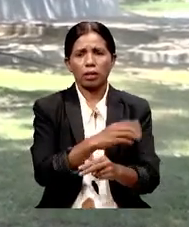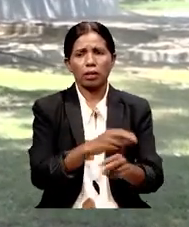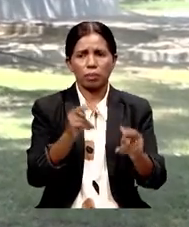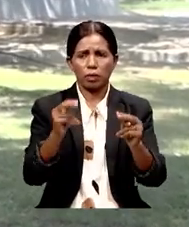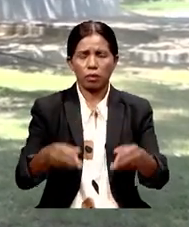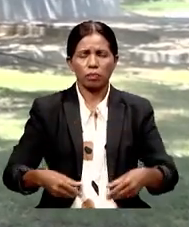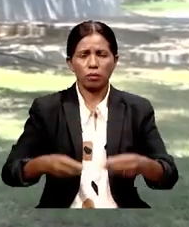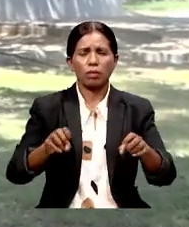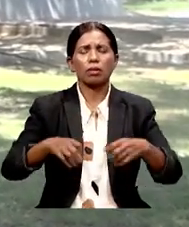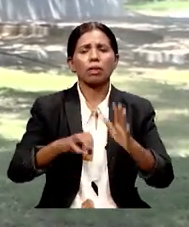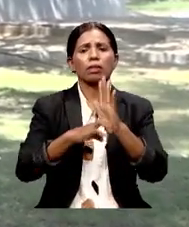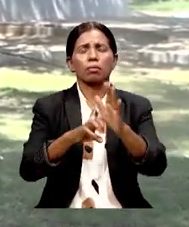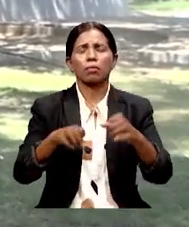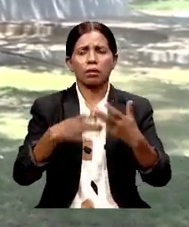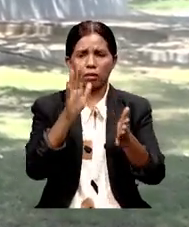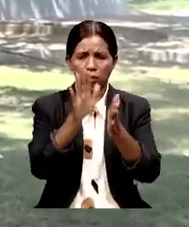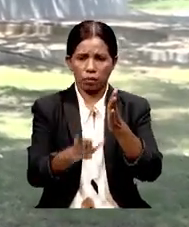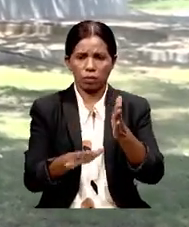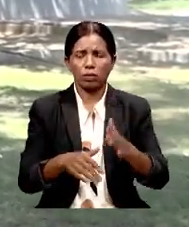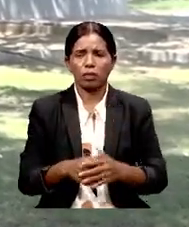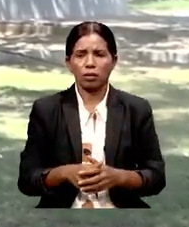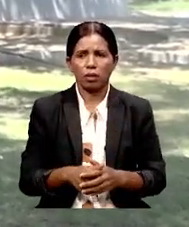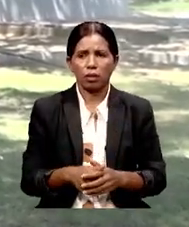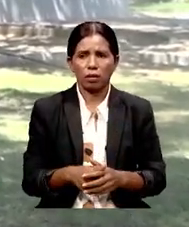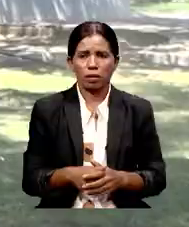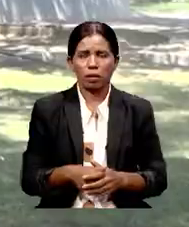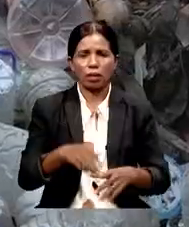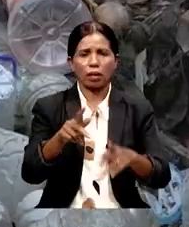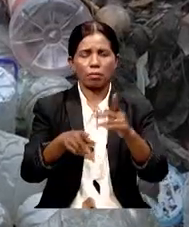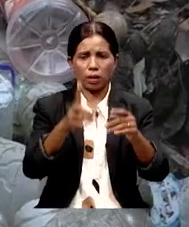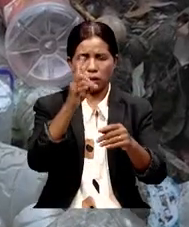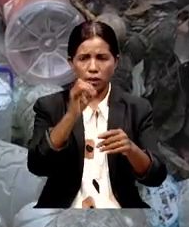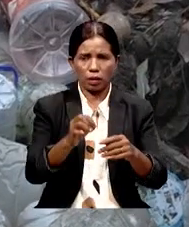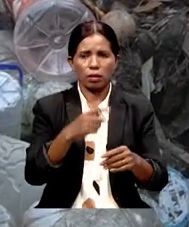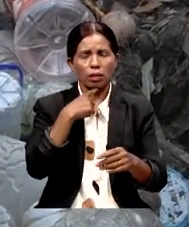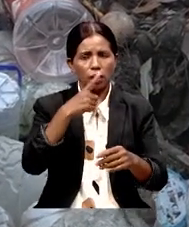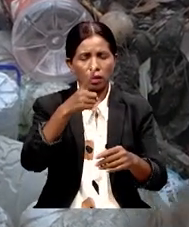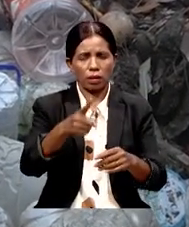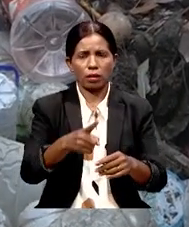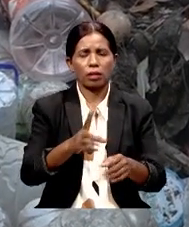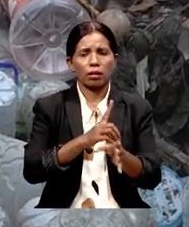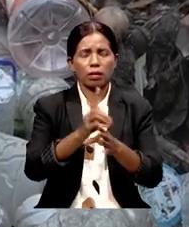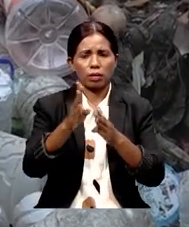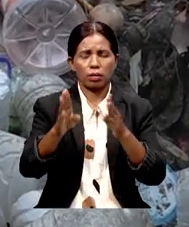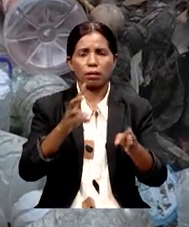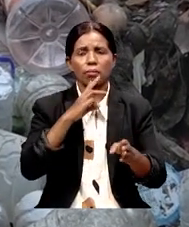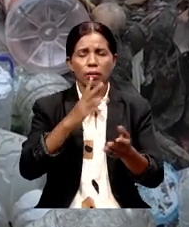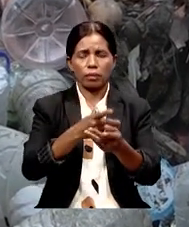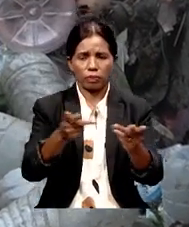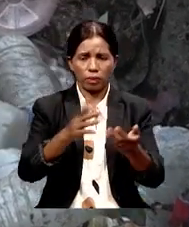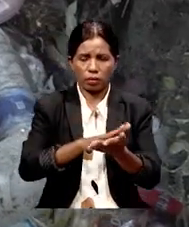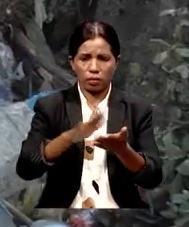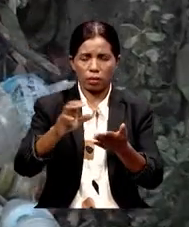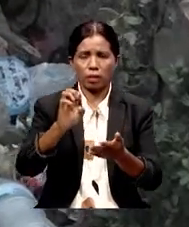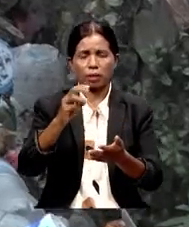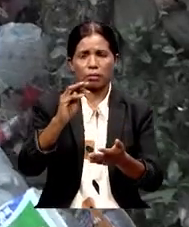fom manere do insa parita redus kuantira di sirirau ngedi li ne. Hatamba preocupação ne, diretor Água Saneamento no Ambiente,